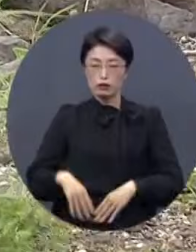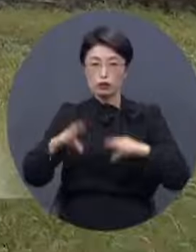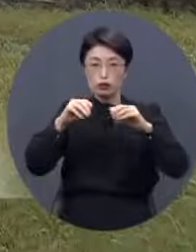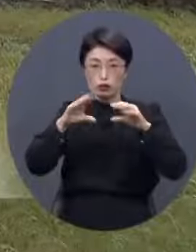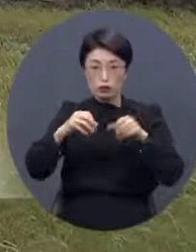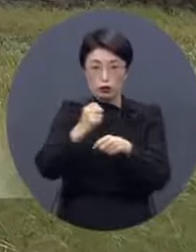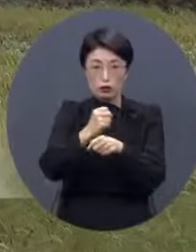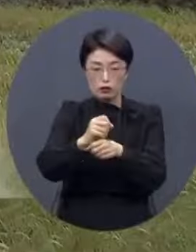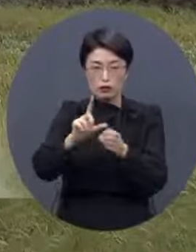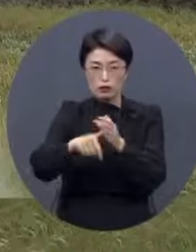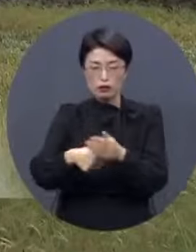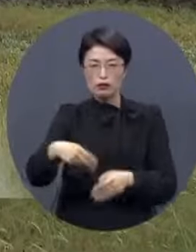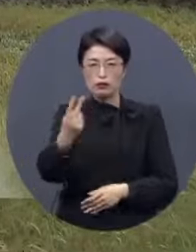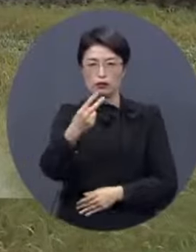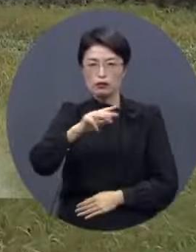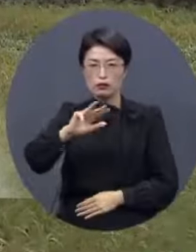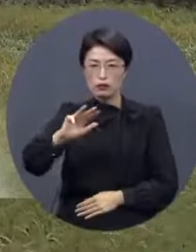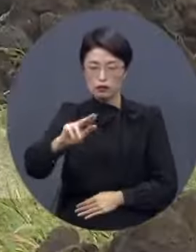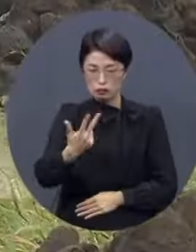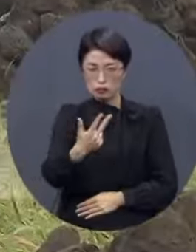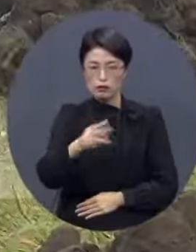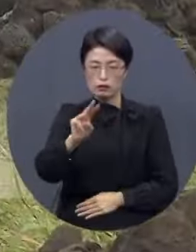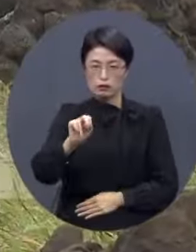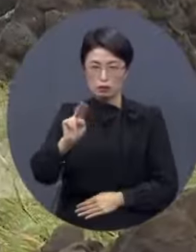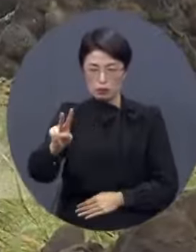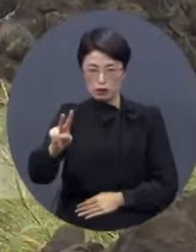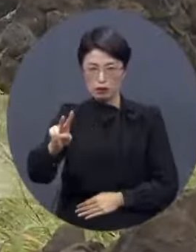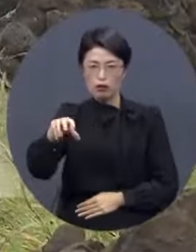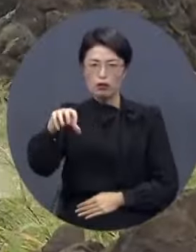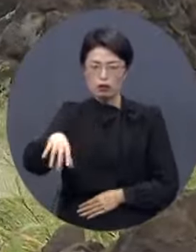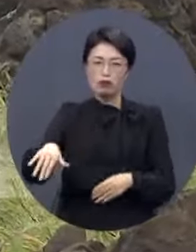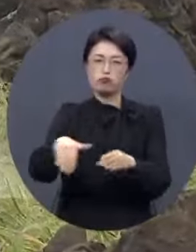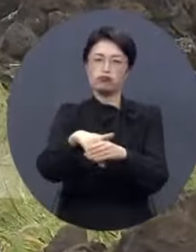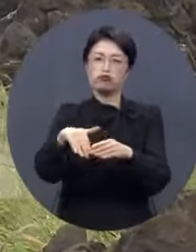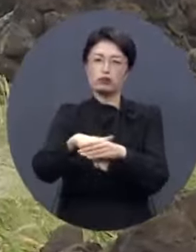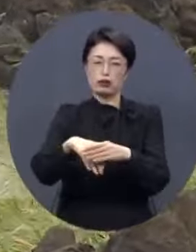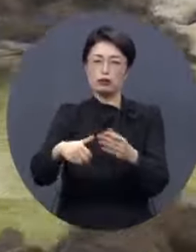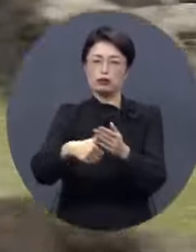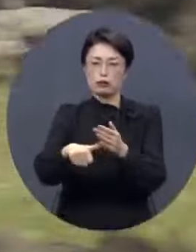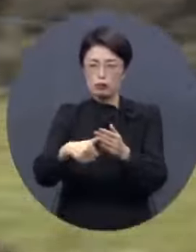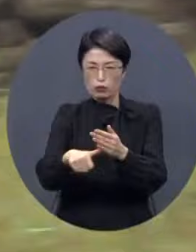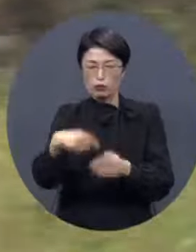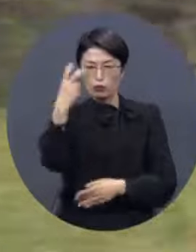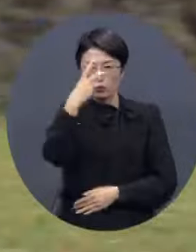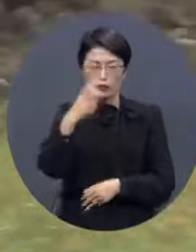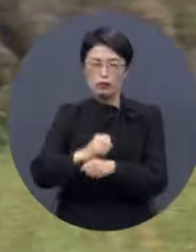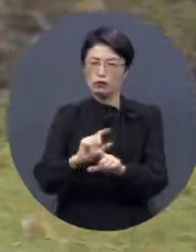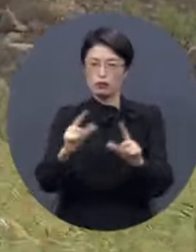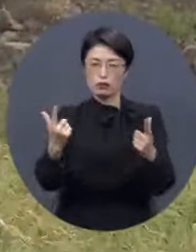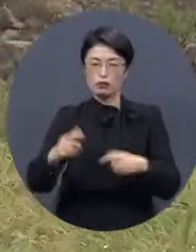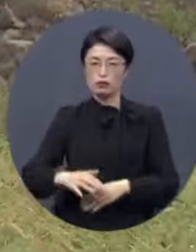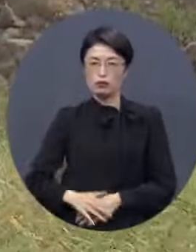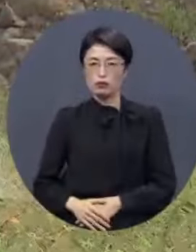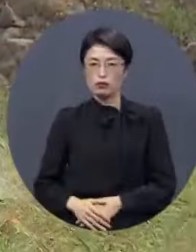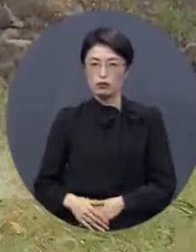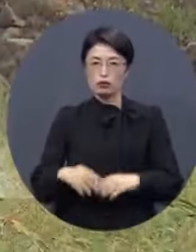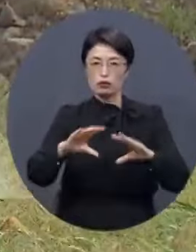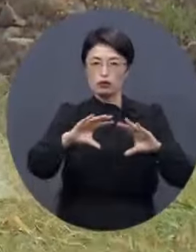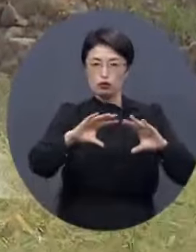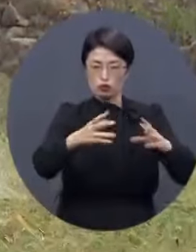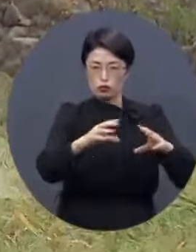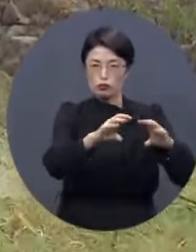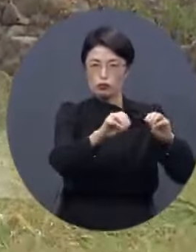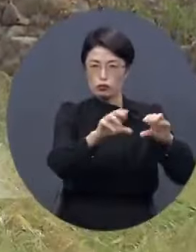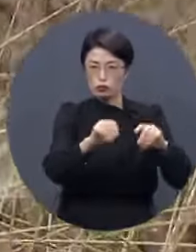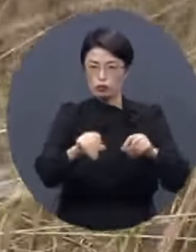육상공사에서는 2,700여 제곱미터에서 문화재 지표조사를 하지 않았습니다. 국유지와 농로를